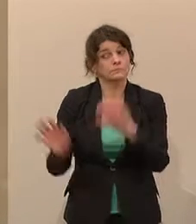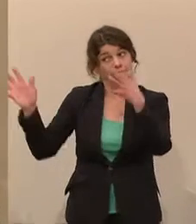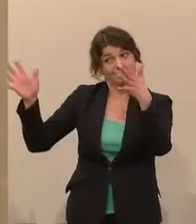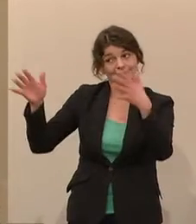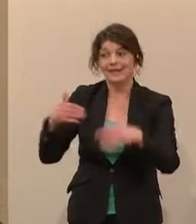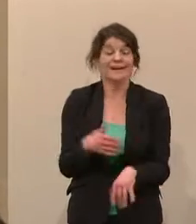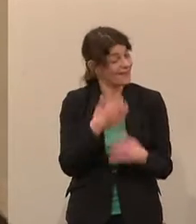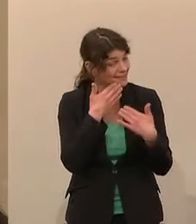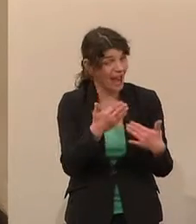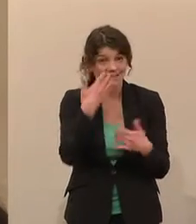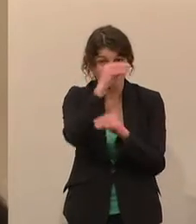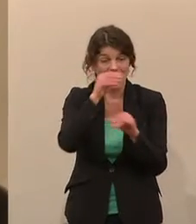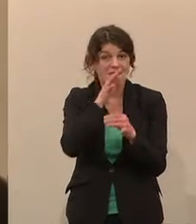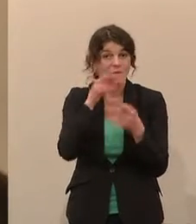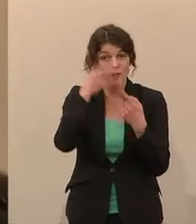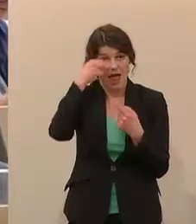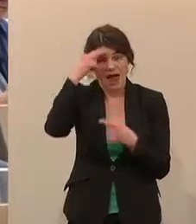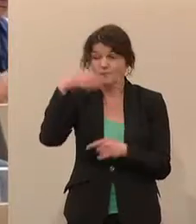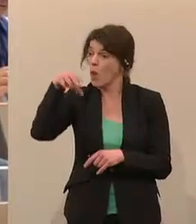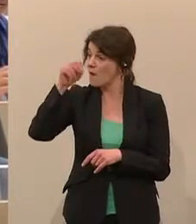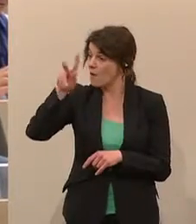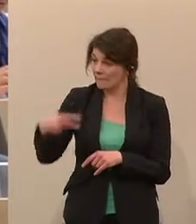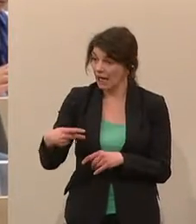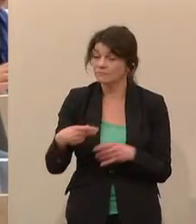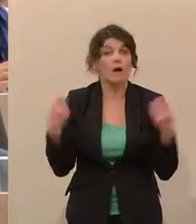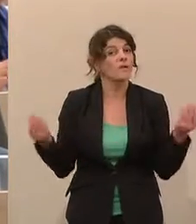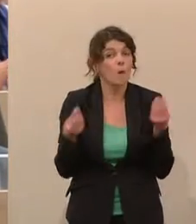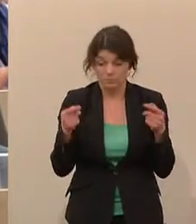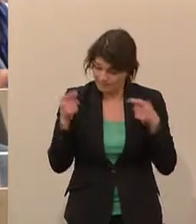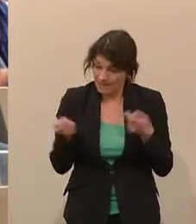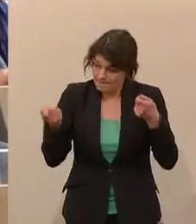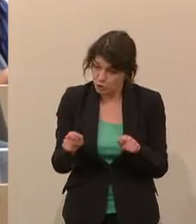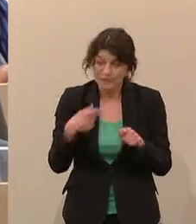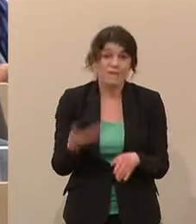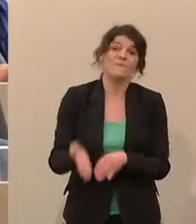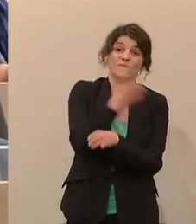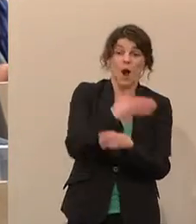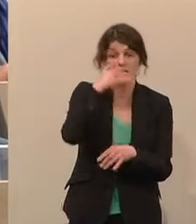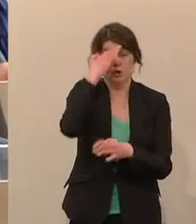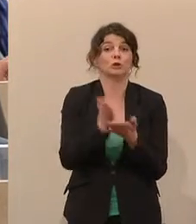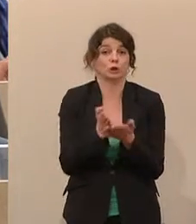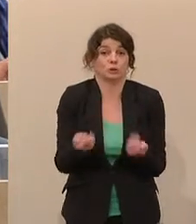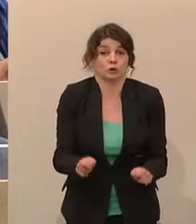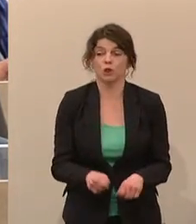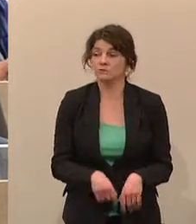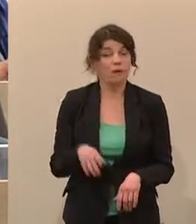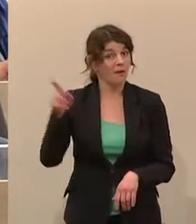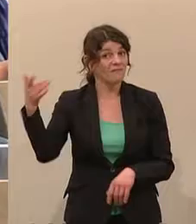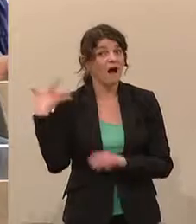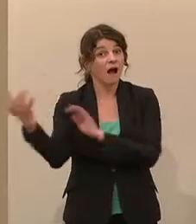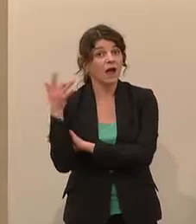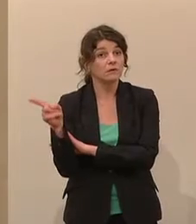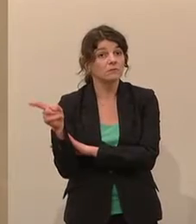Danke, sehr geehrte Damen und Herren von der ÖVP. Denn diesen Beschluss haben wir vor dem Sommer gefasst, und zwar gegen Ihre